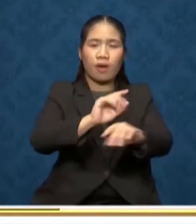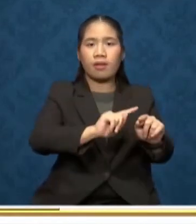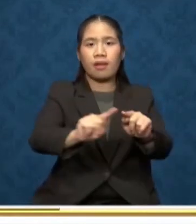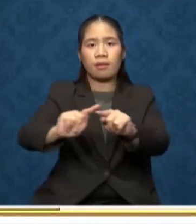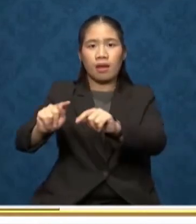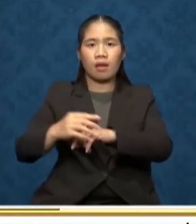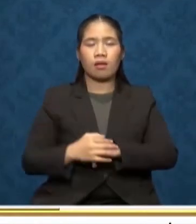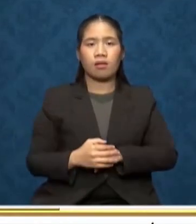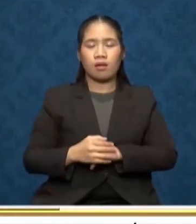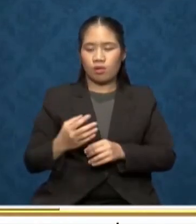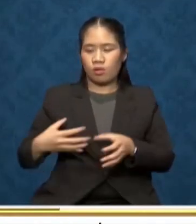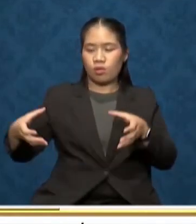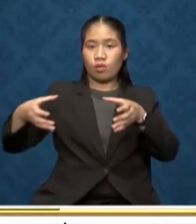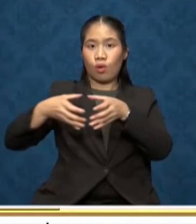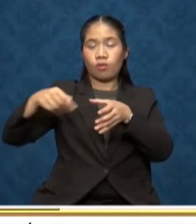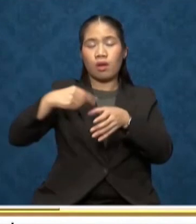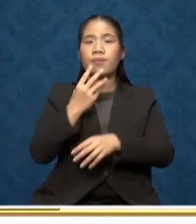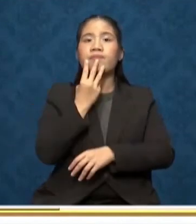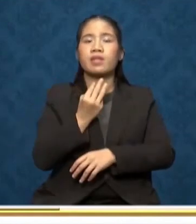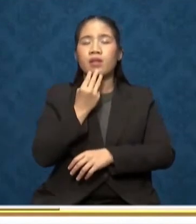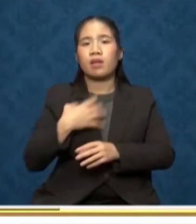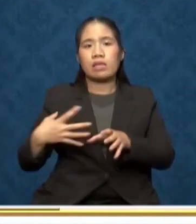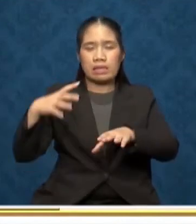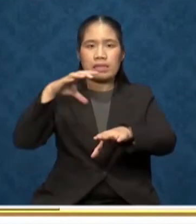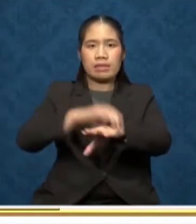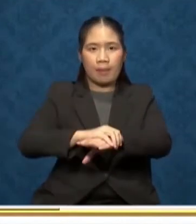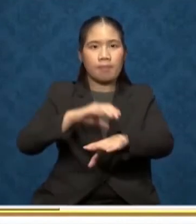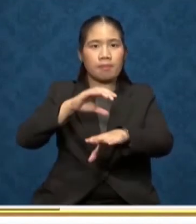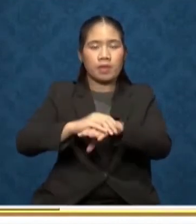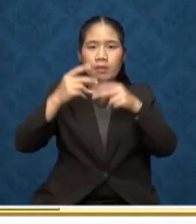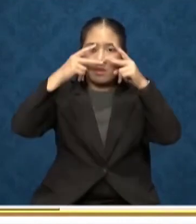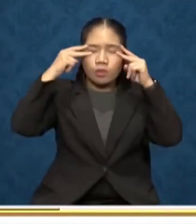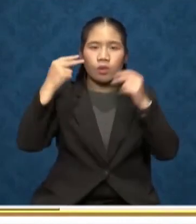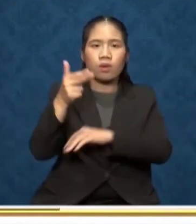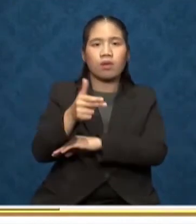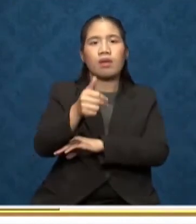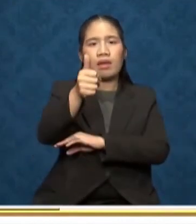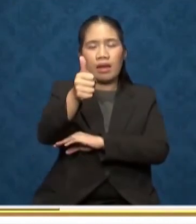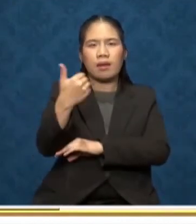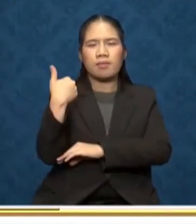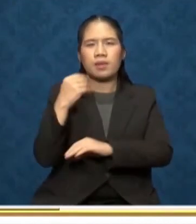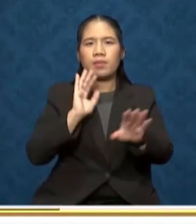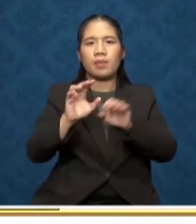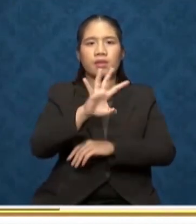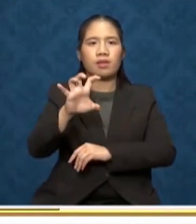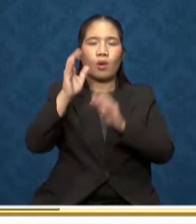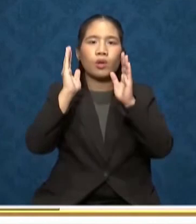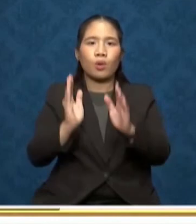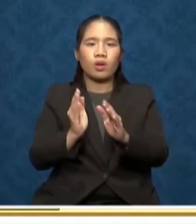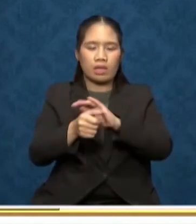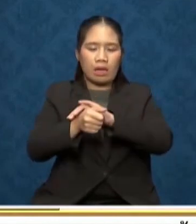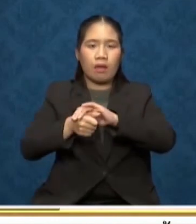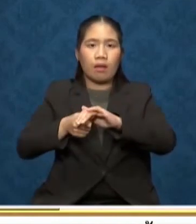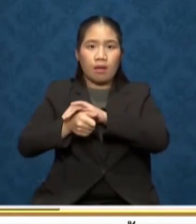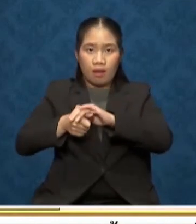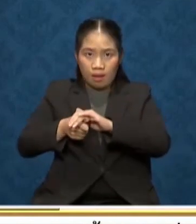ของทย Israel สามารถกจัดกล่ม Hamas ได้บางส่น โดยคาดการว่าีกุม Hamas ประมาณ 400 คนที่แทรซมเข้ไป